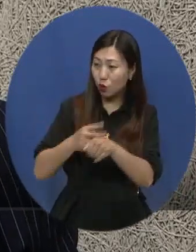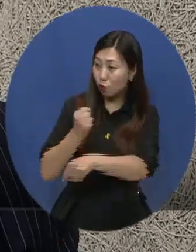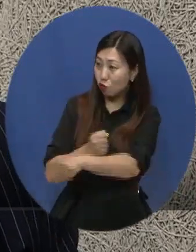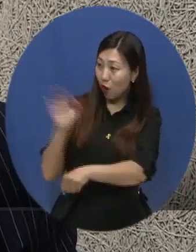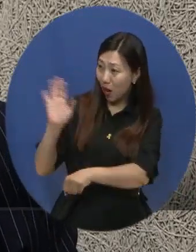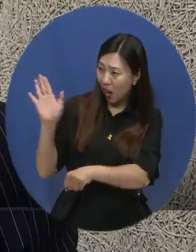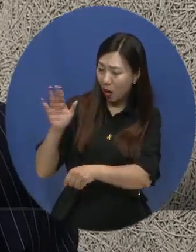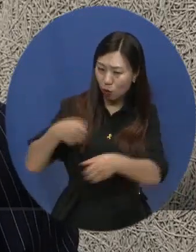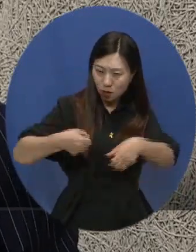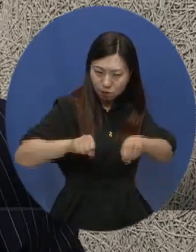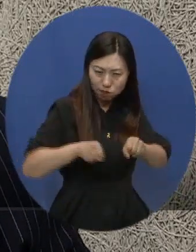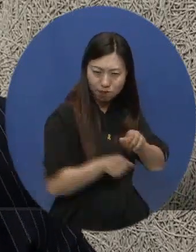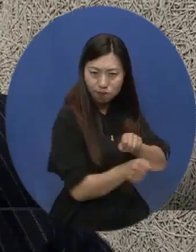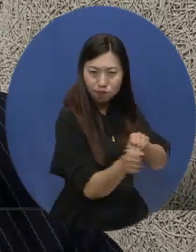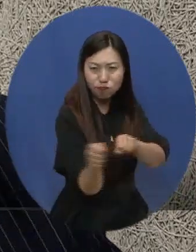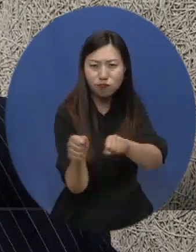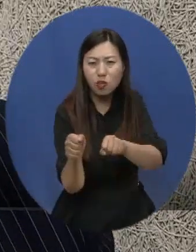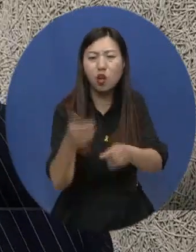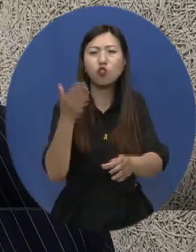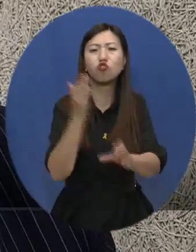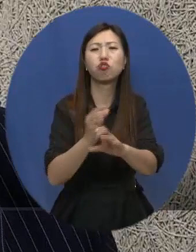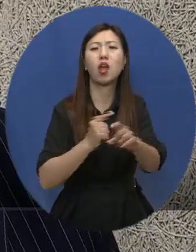돌아갔는데 그날 다쳤죠. 예.